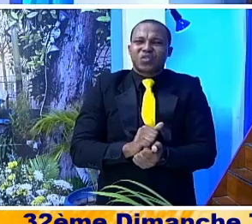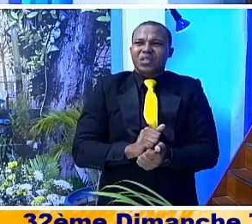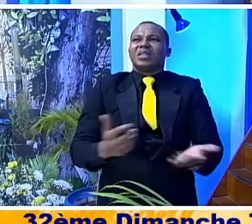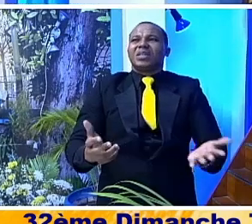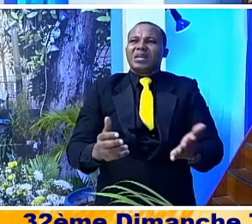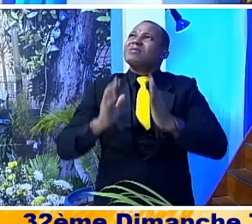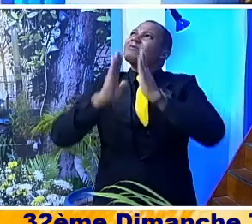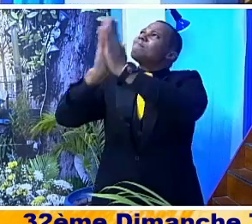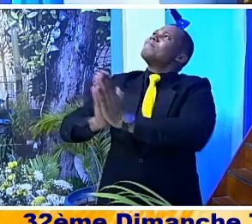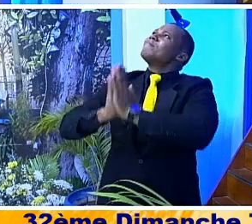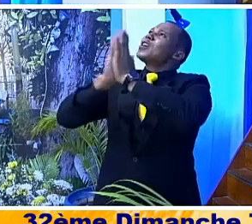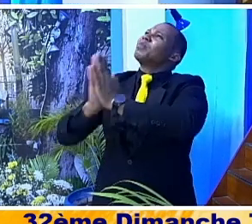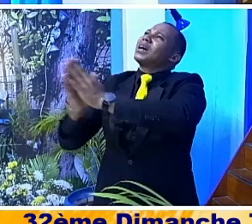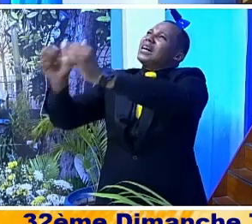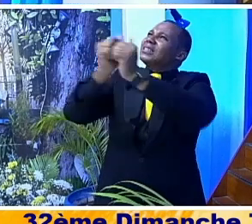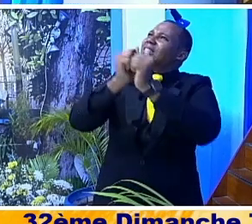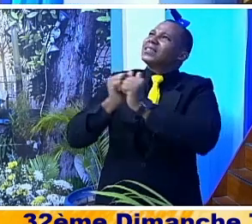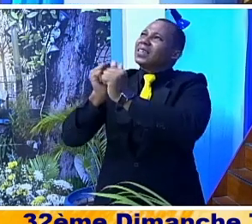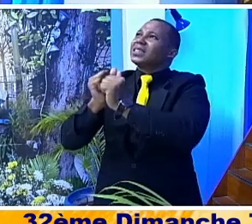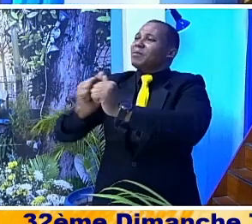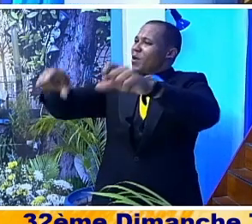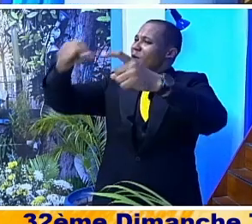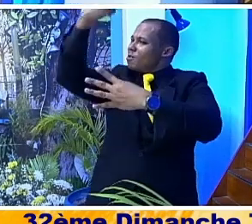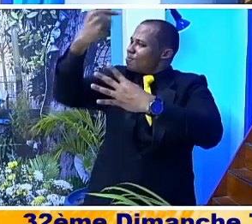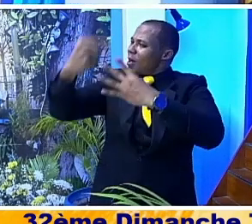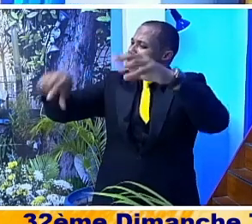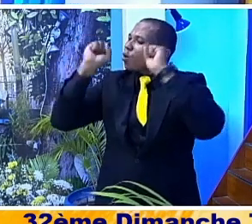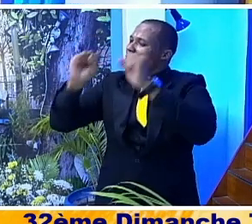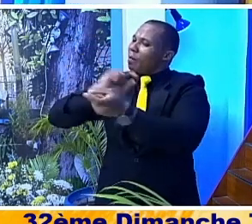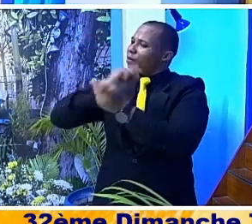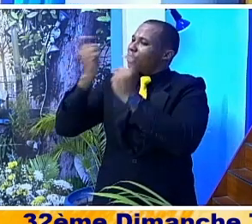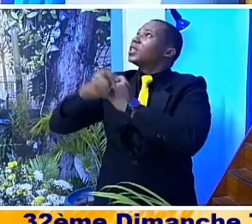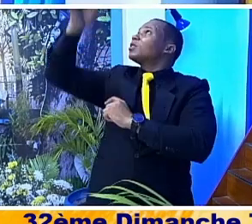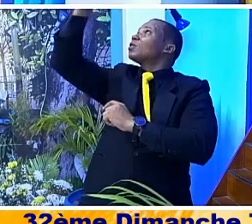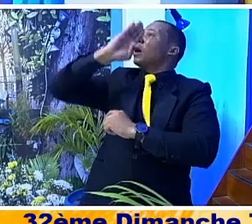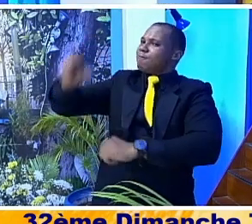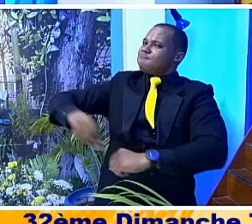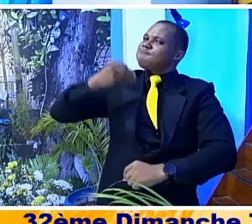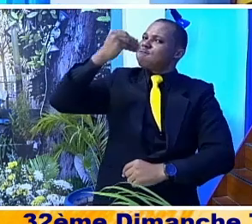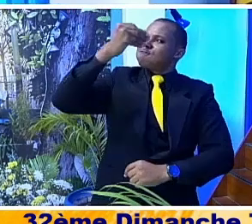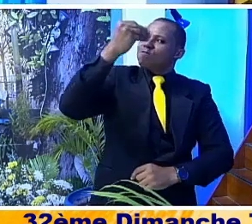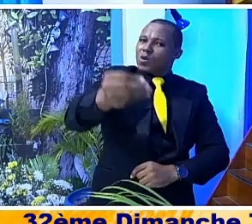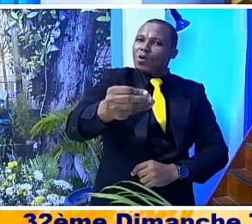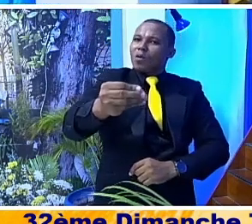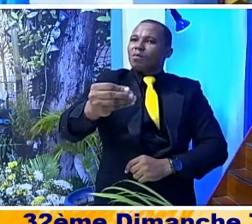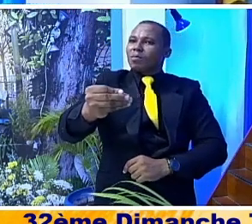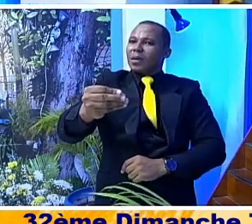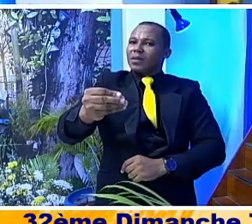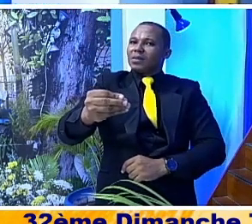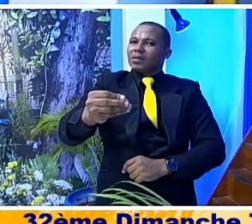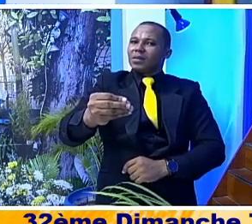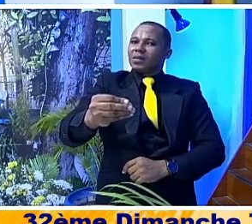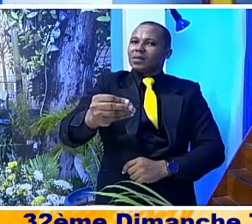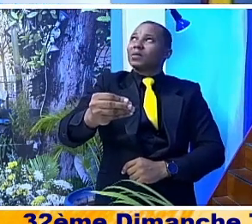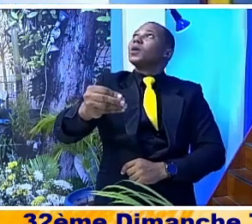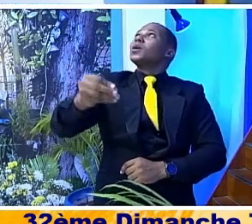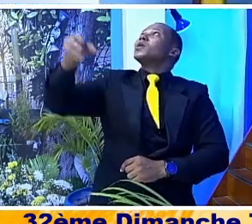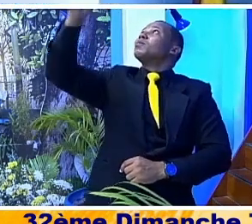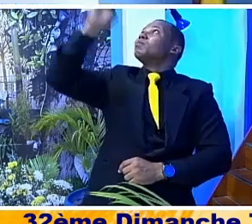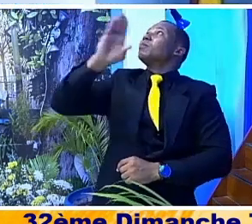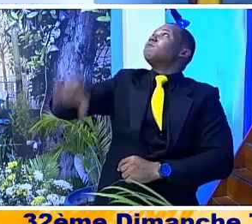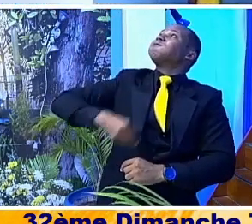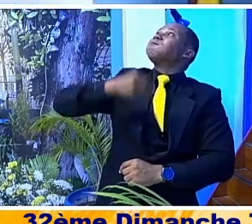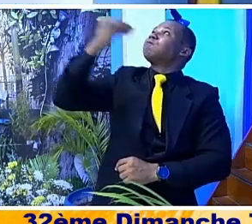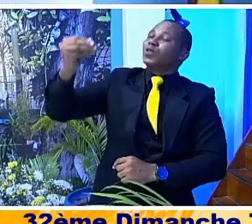prié ensemble, frère Maxime. Les choses ont changé. Si nous avons bon Dieu pour mettre place dans la vie. Nous avons demandé bon Dieu, par l'intercession de la